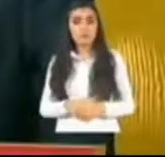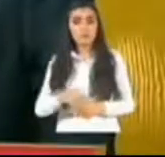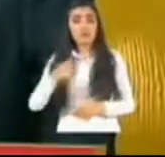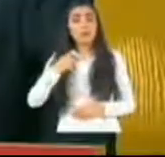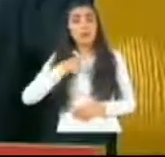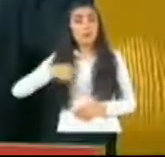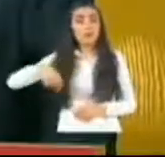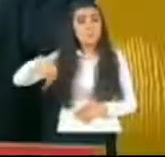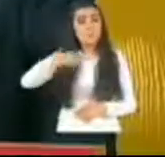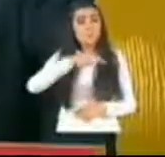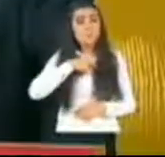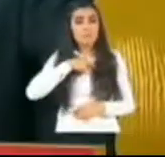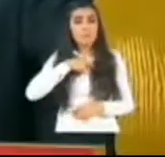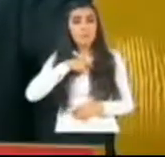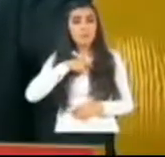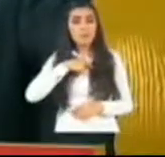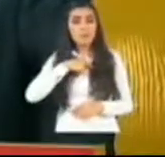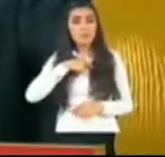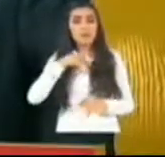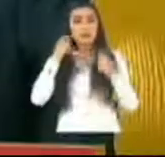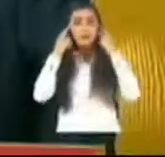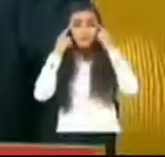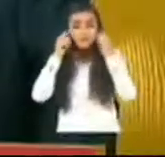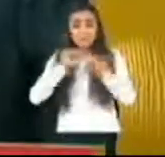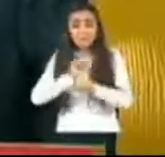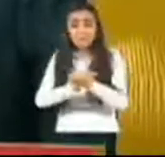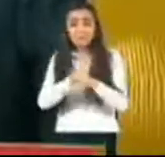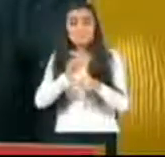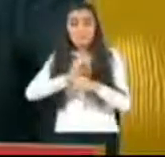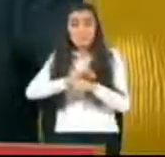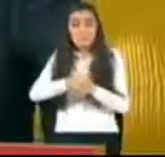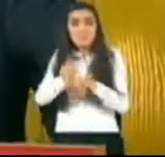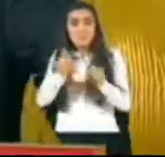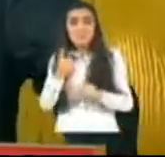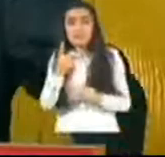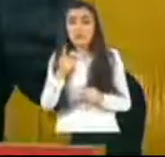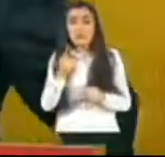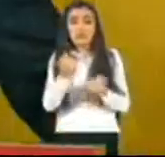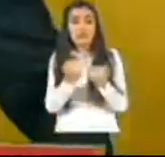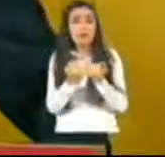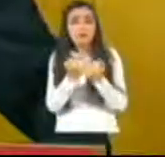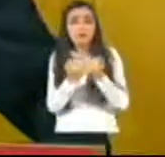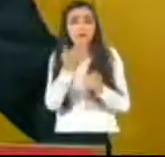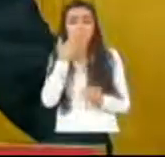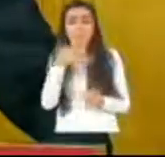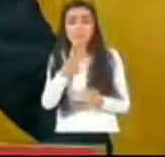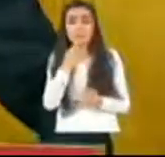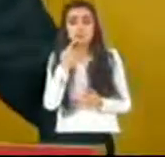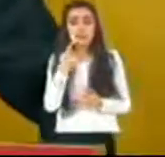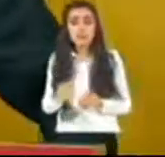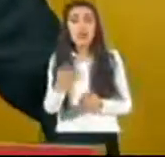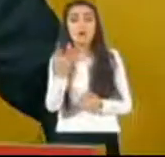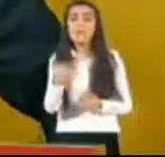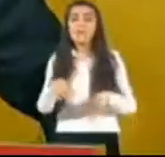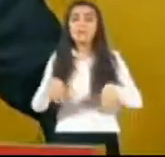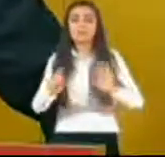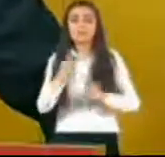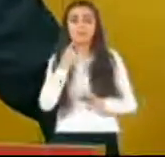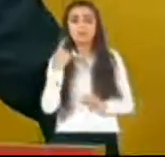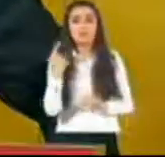Bizde Çin zulmüne teslim edilecek tek bir soydaşımız yoktur,